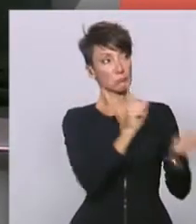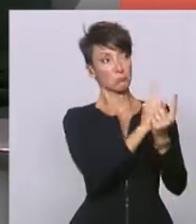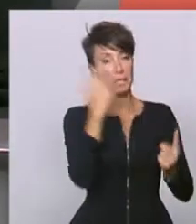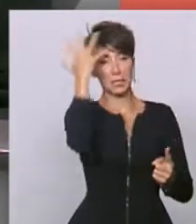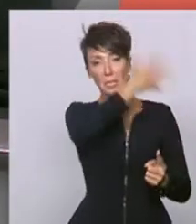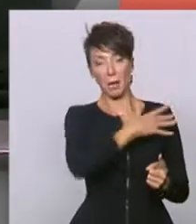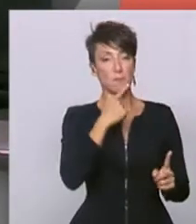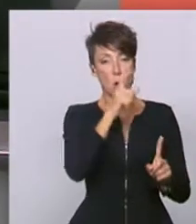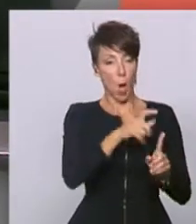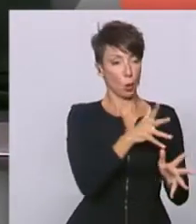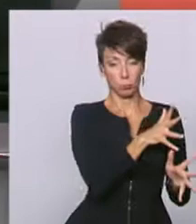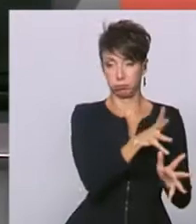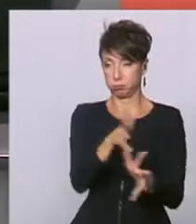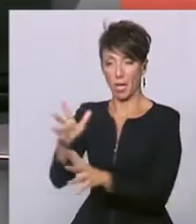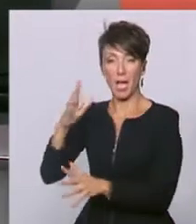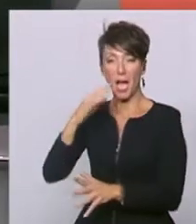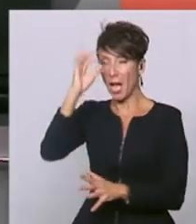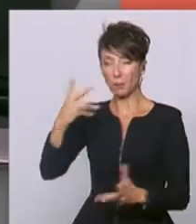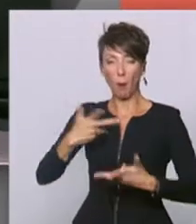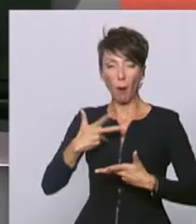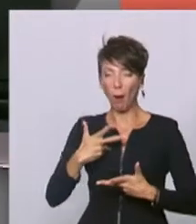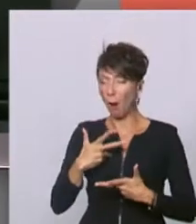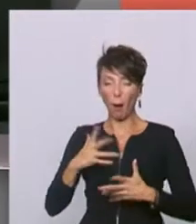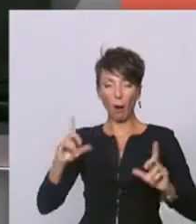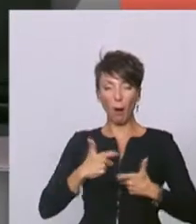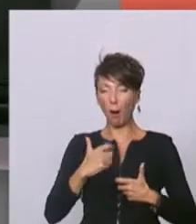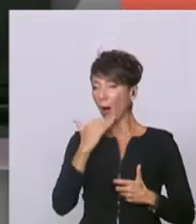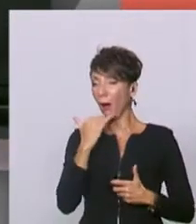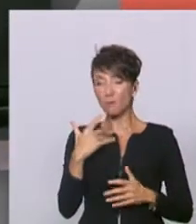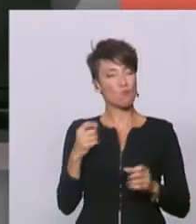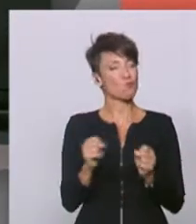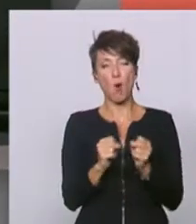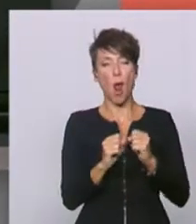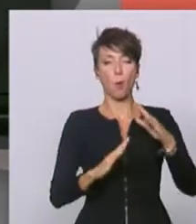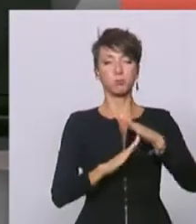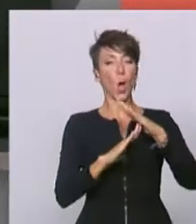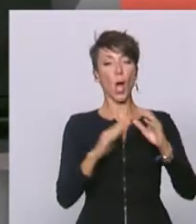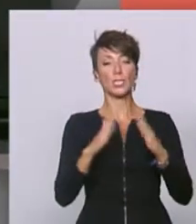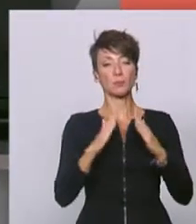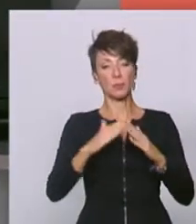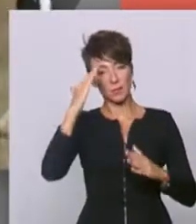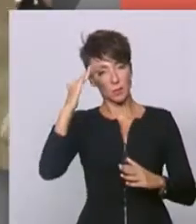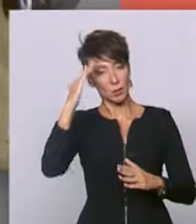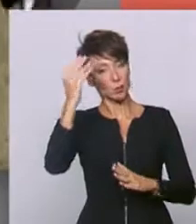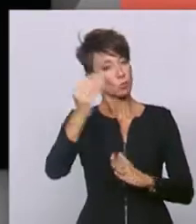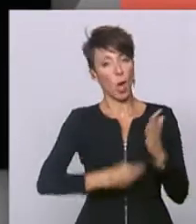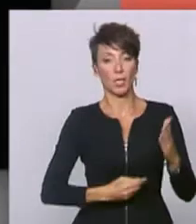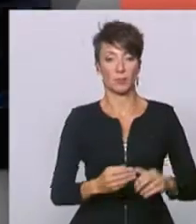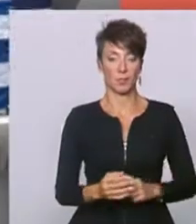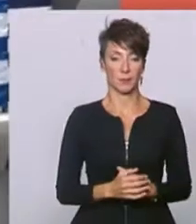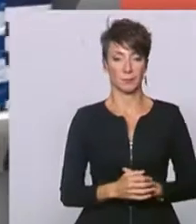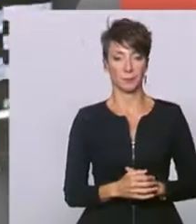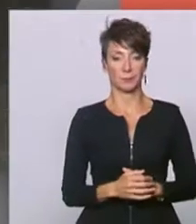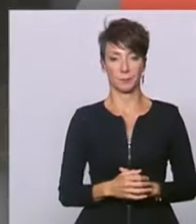Σόρας ειρωνεύεται τους αστυνομικούς που δεν μπορούν να τους συλλάβουν, λέγοντας χαρακτηριστικά ότι μένει κοντά στο Προεδρικό Μέγαρο και πολλές φορές τους χαιρετάει.